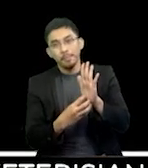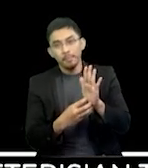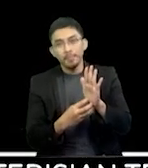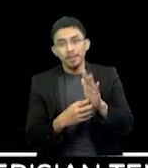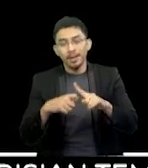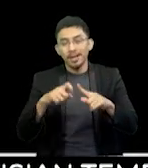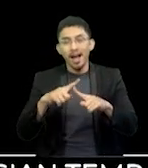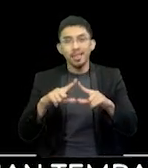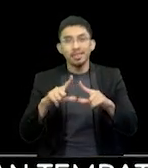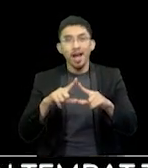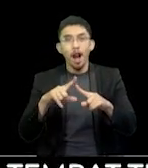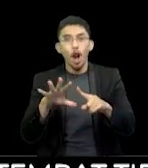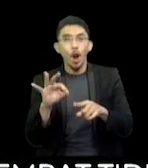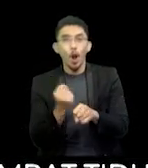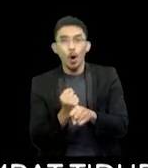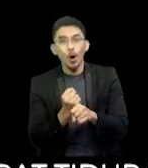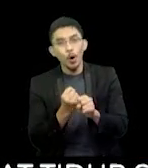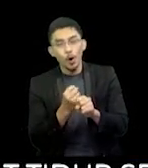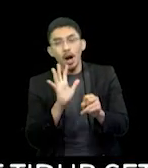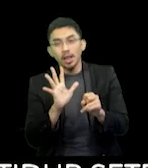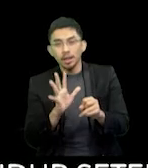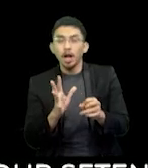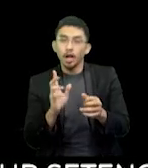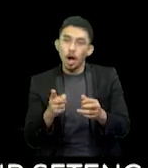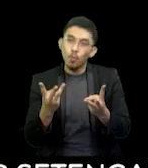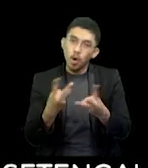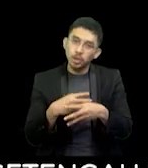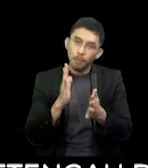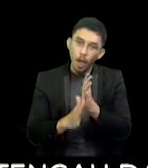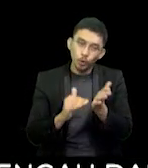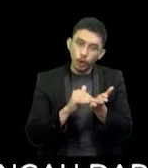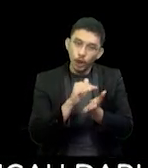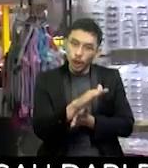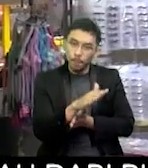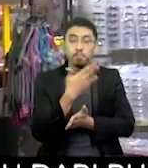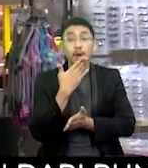Transaksinya melalui layanan WhatsApp masing-masing toko dan sebagian besar pembeli berasal dari luar kota.